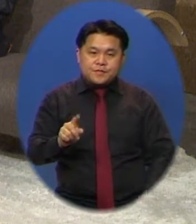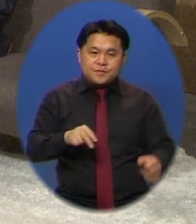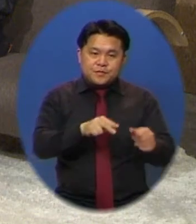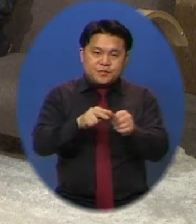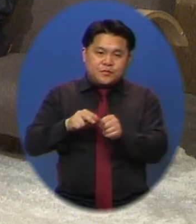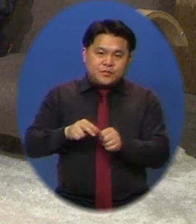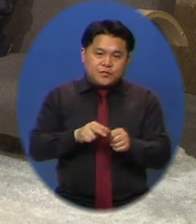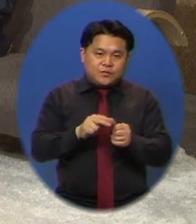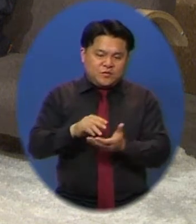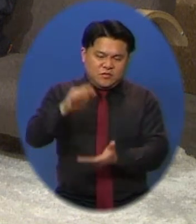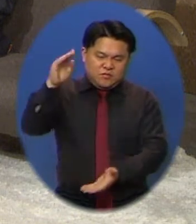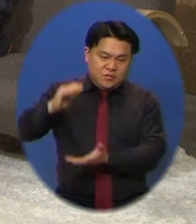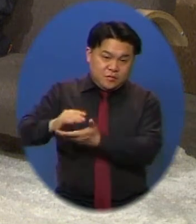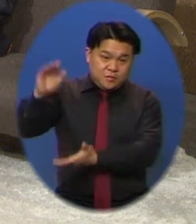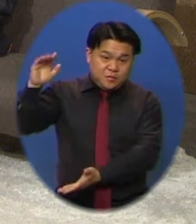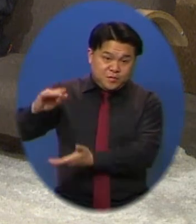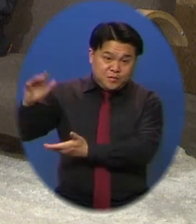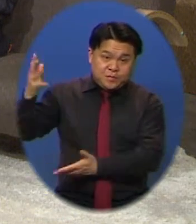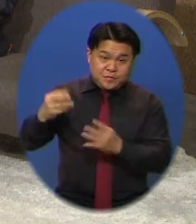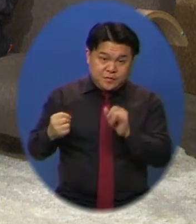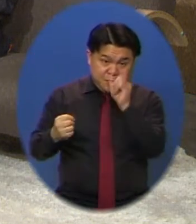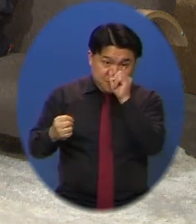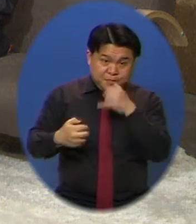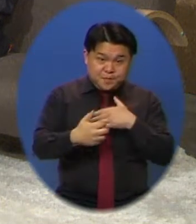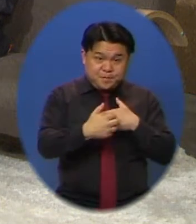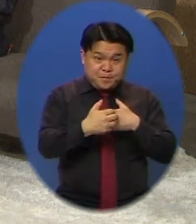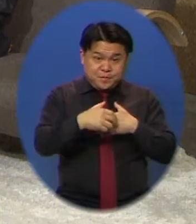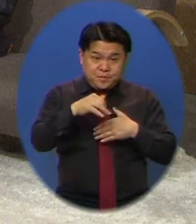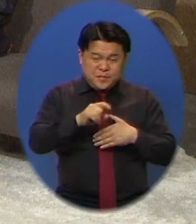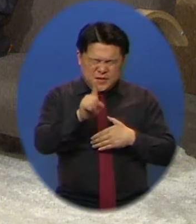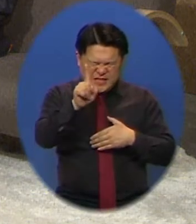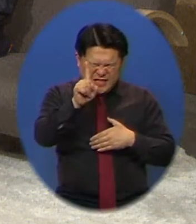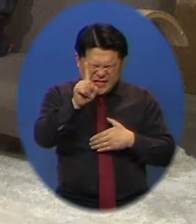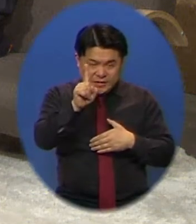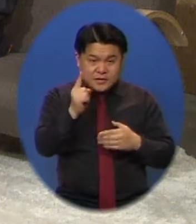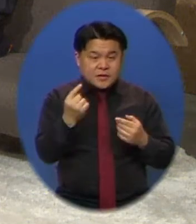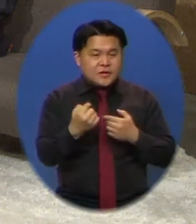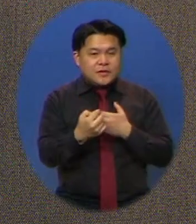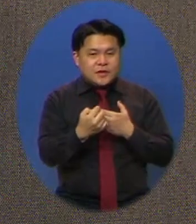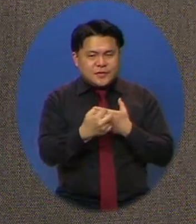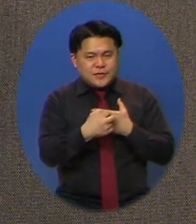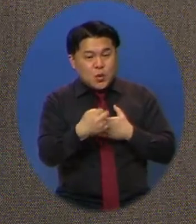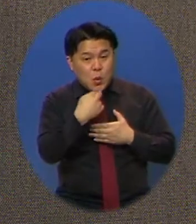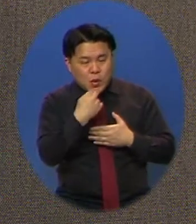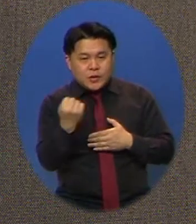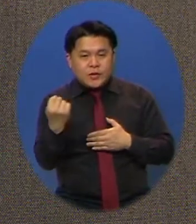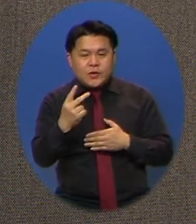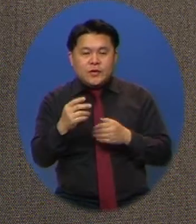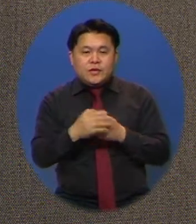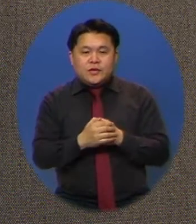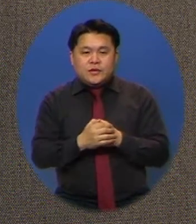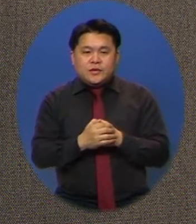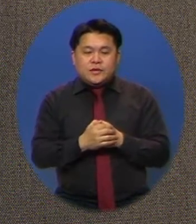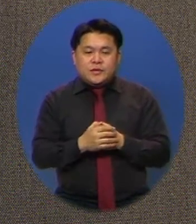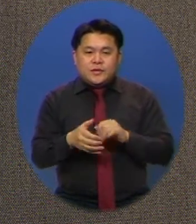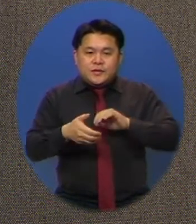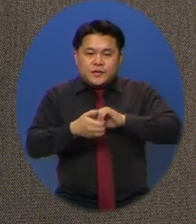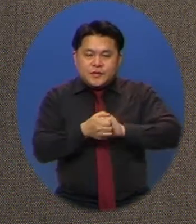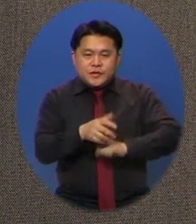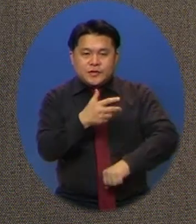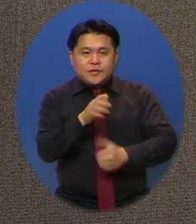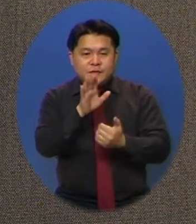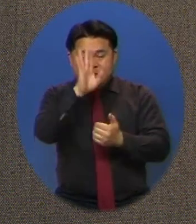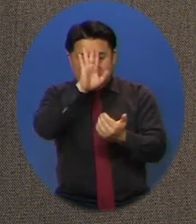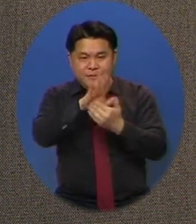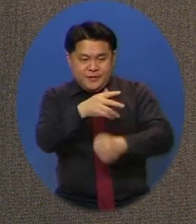있는데요. 계속적으로 병원에 한 번도 진료를 안 하고 있거나 그리고 필수 예방접종